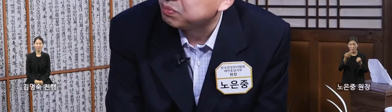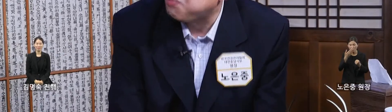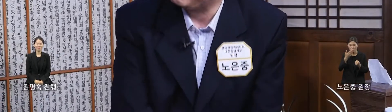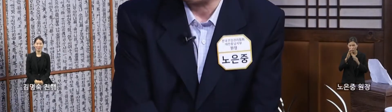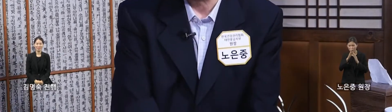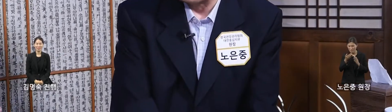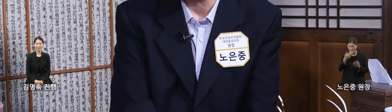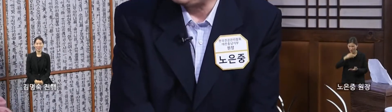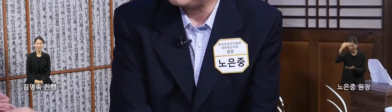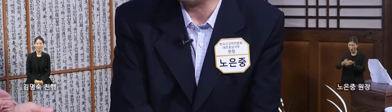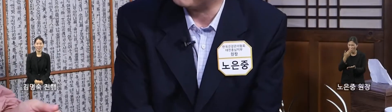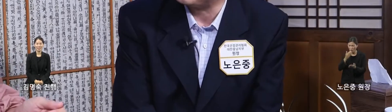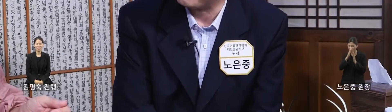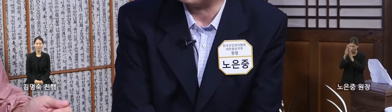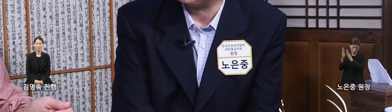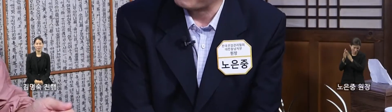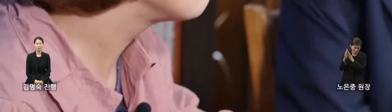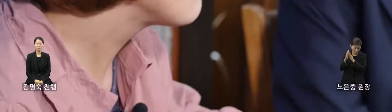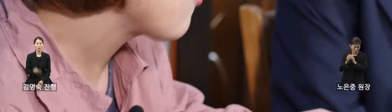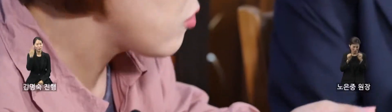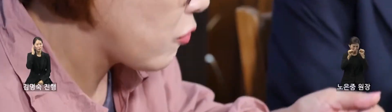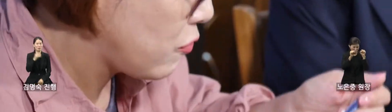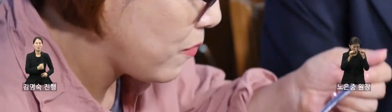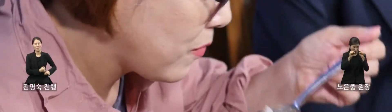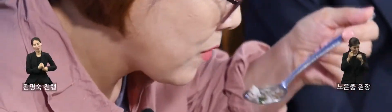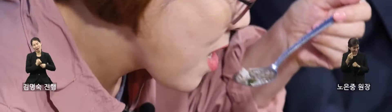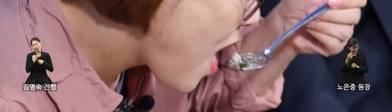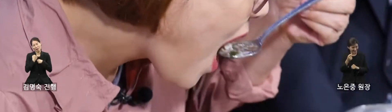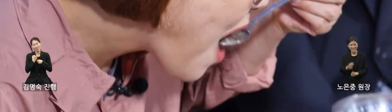있고요. 피나는 노력을. 요즘 게을러져가지고.